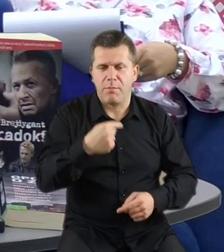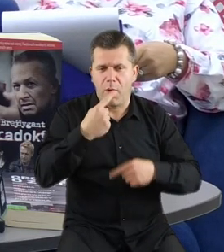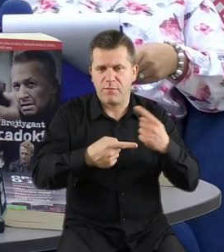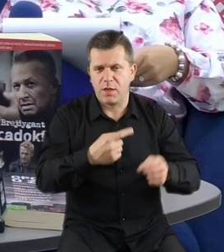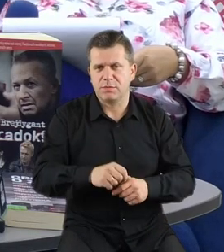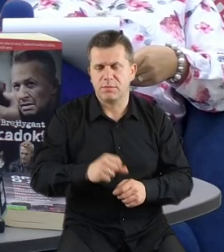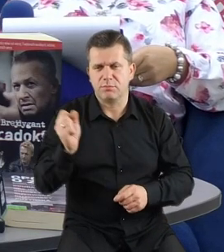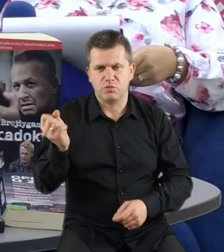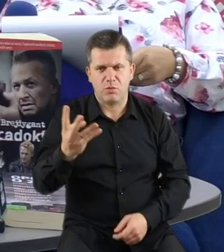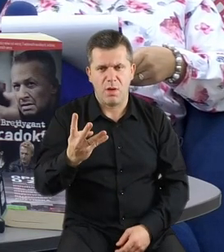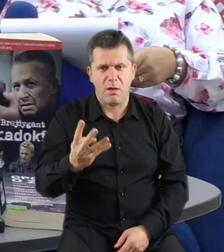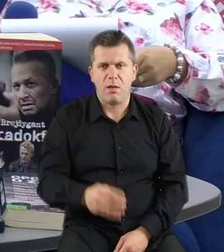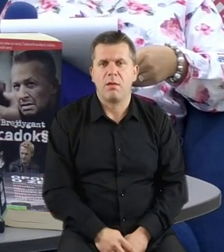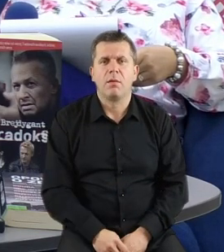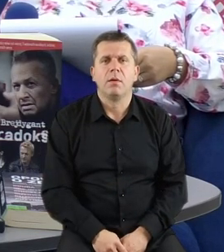na czterech.